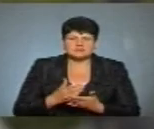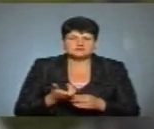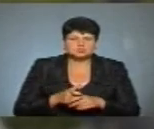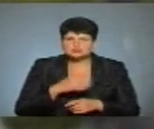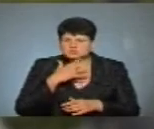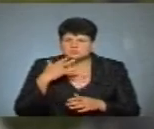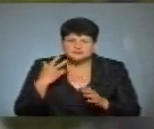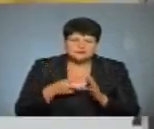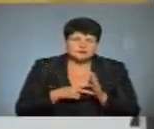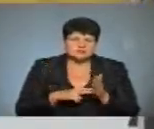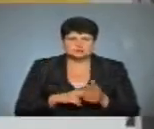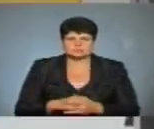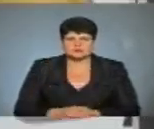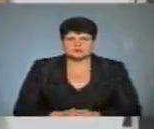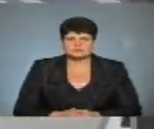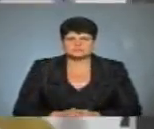багато планів. Дуже.